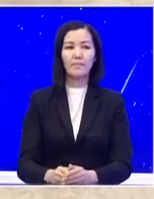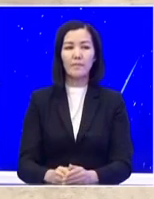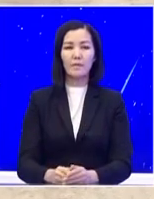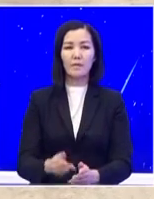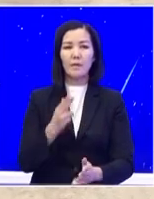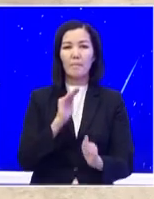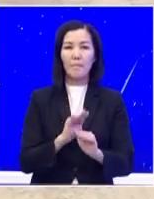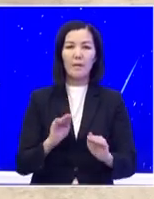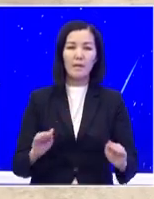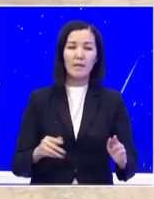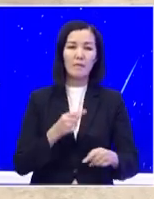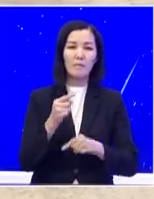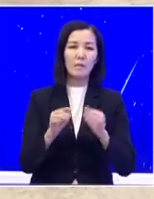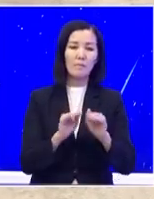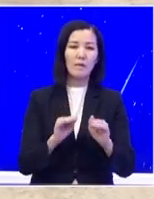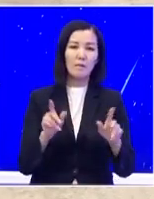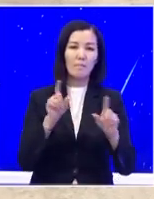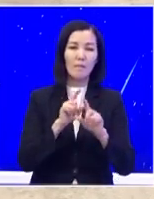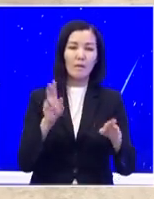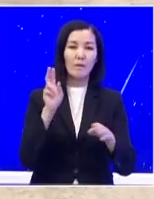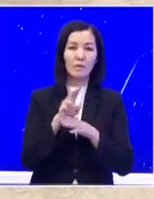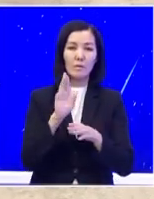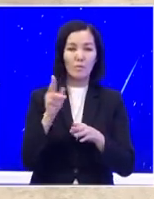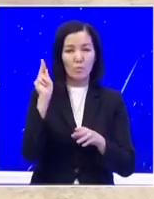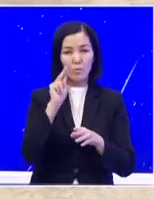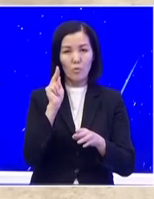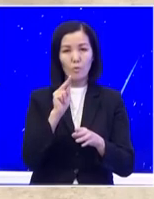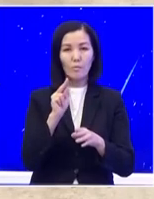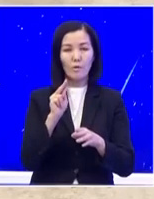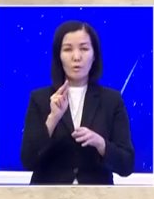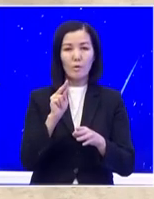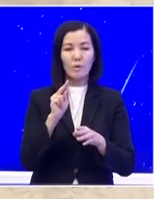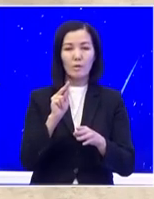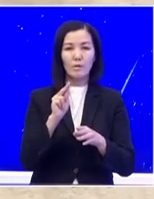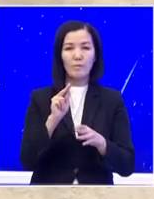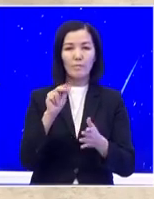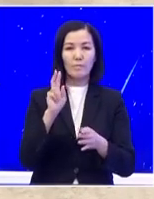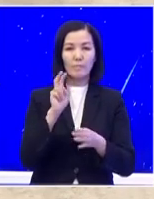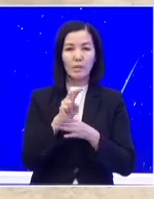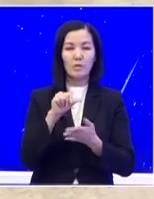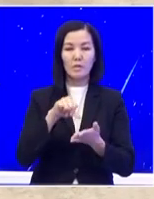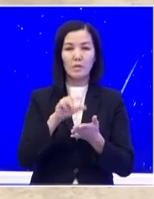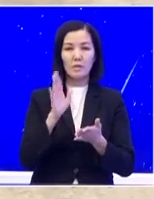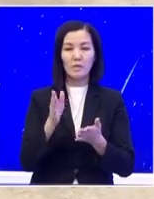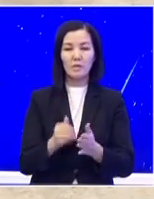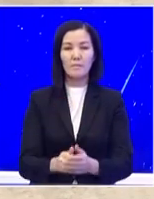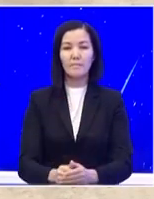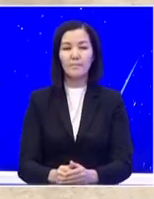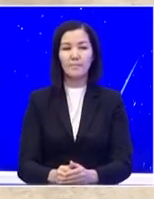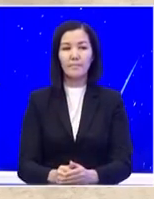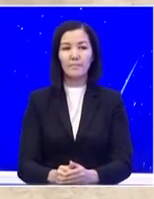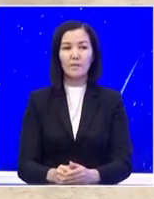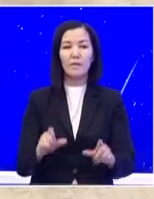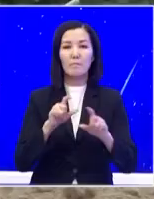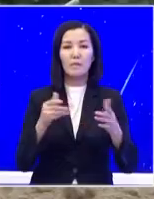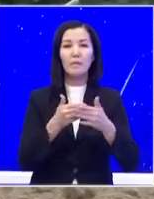немерелерім, шөбірелерім өсірген, детсадқа келіп өсірген оқып. Үйренеді ғой, бар несін, білімін өшірін алып оқуға барғанша, бірінші класқа